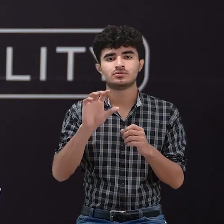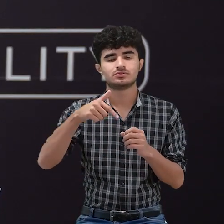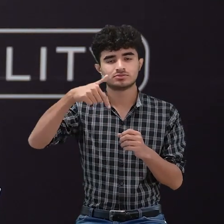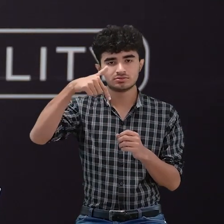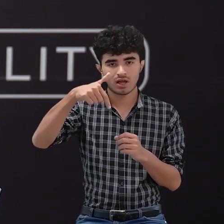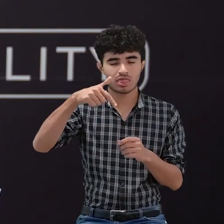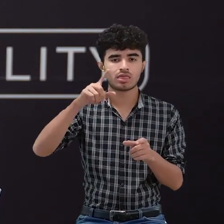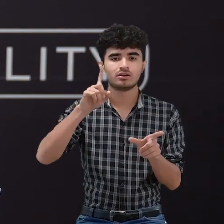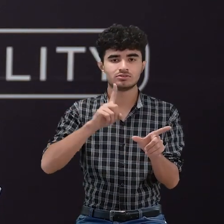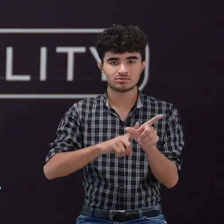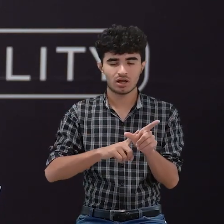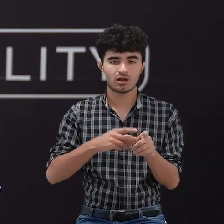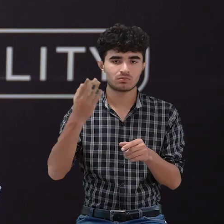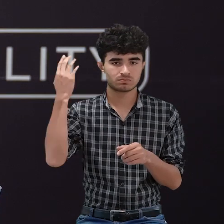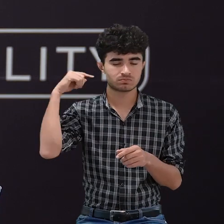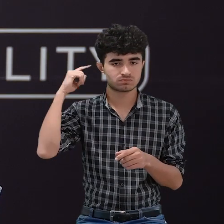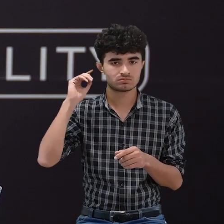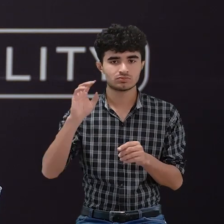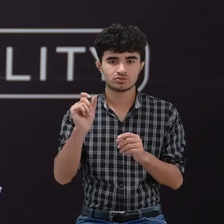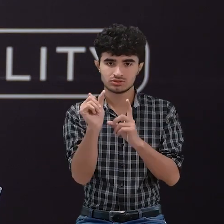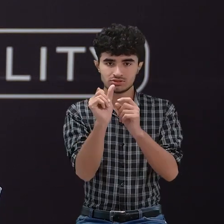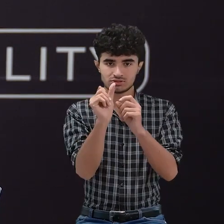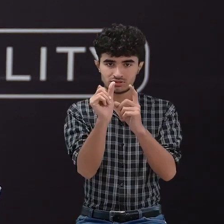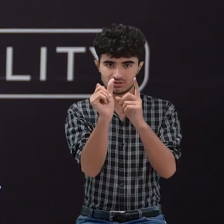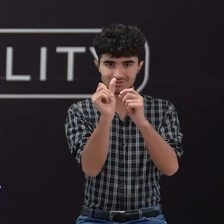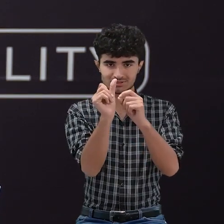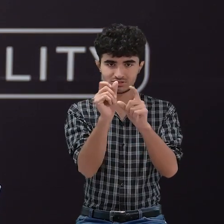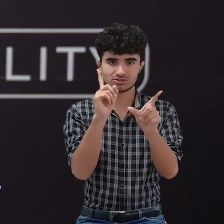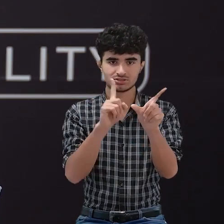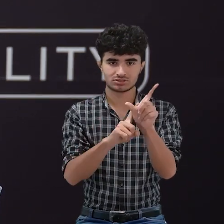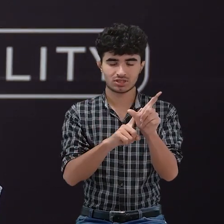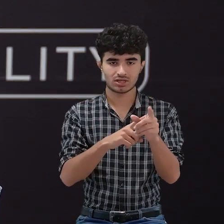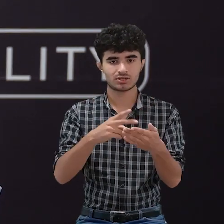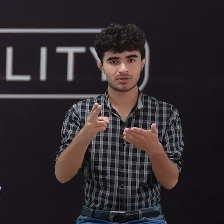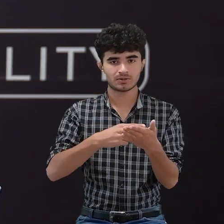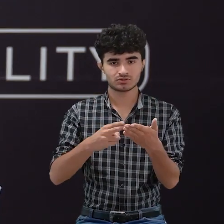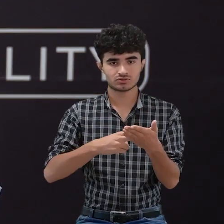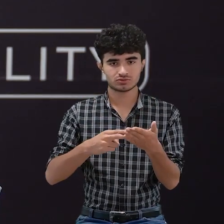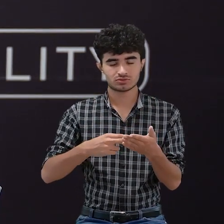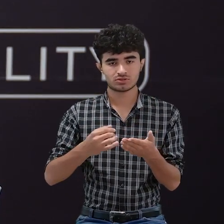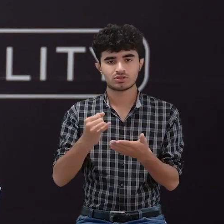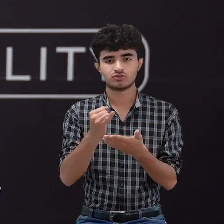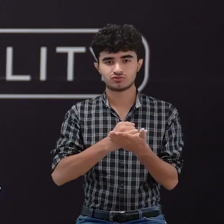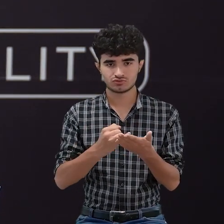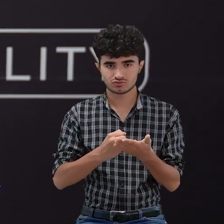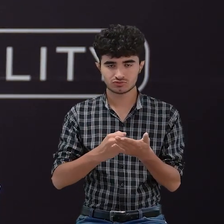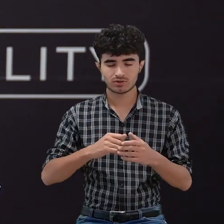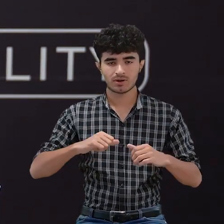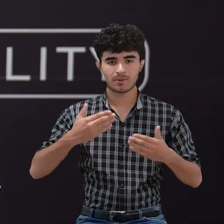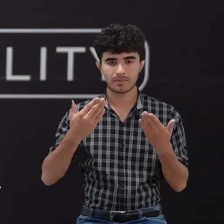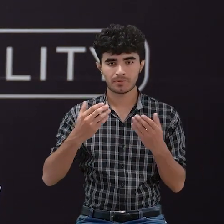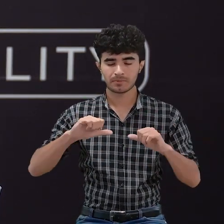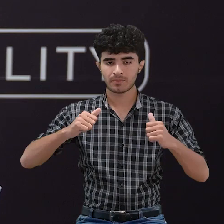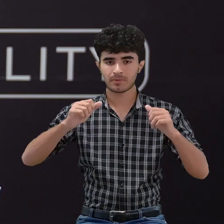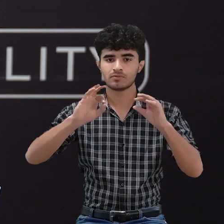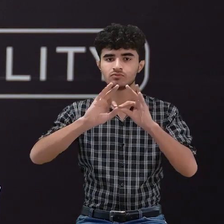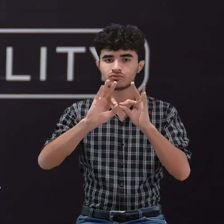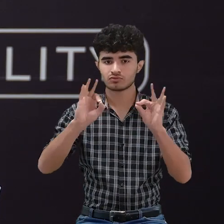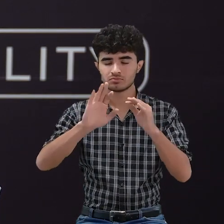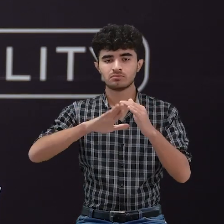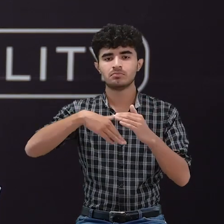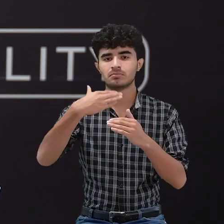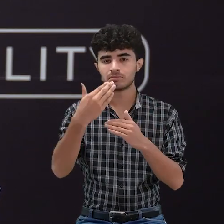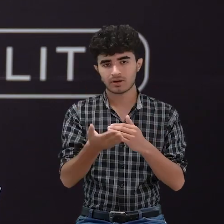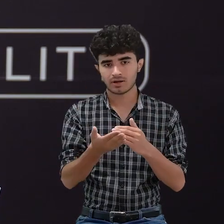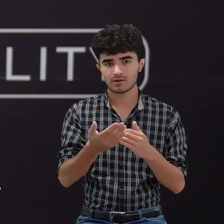किया और 4 साल की पेंटिंग में